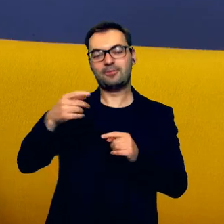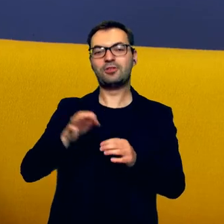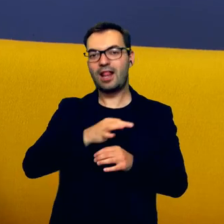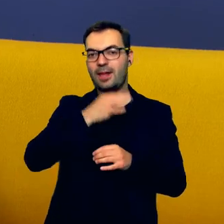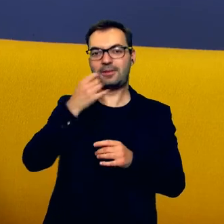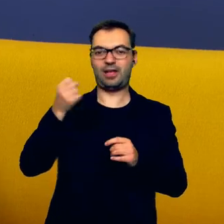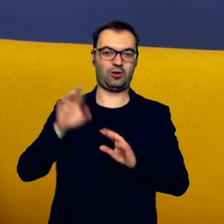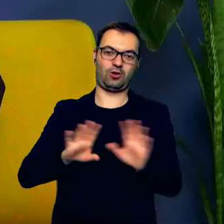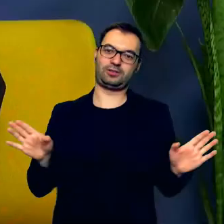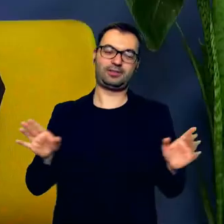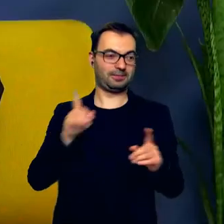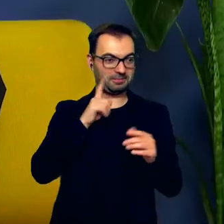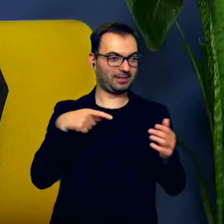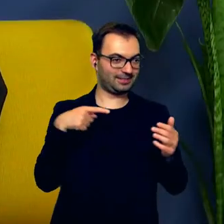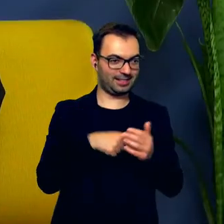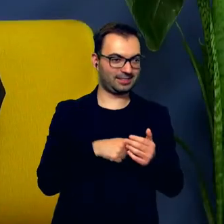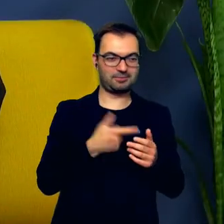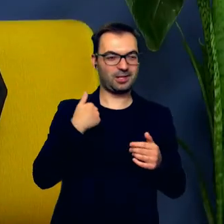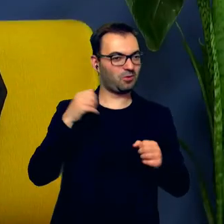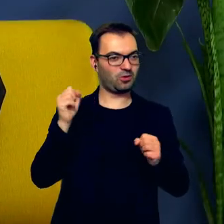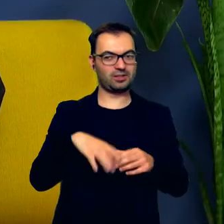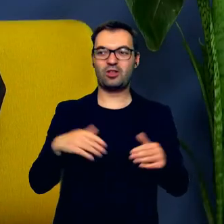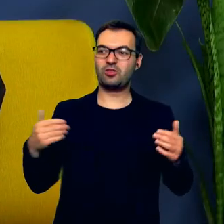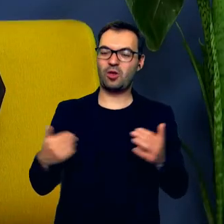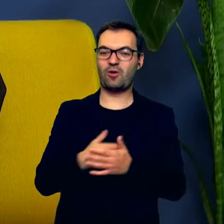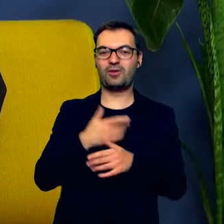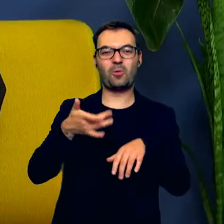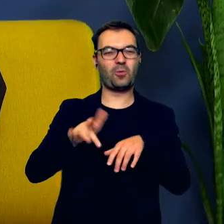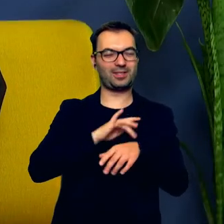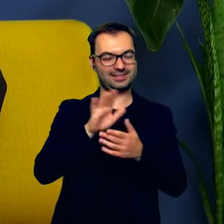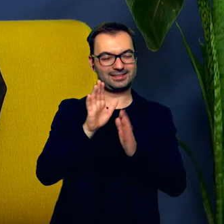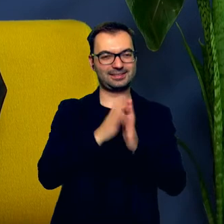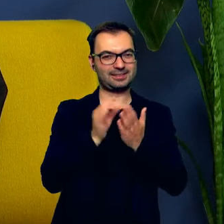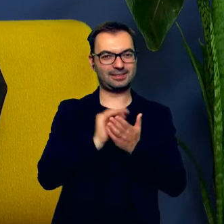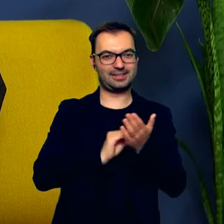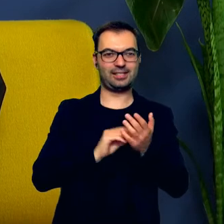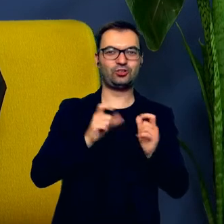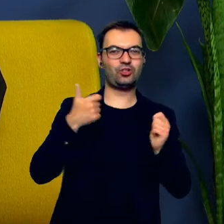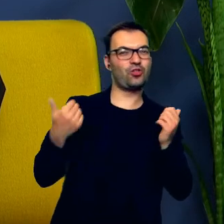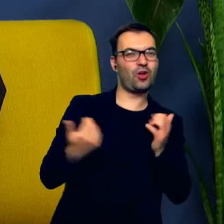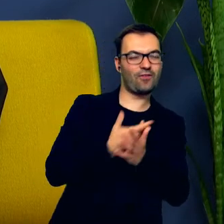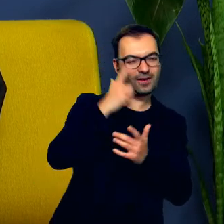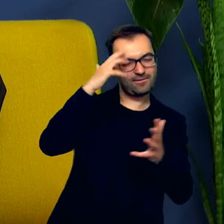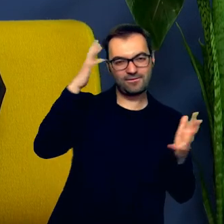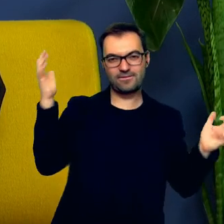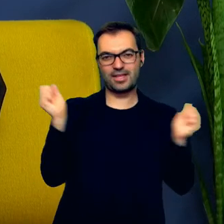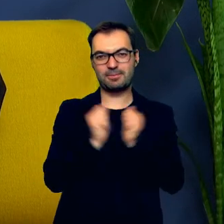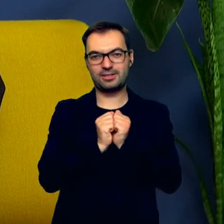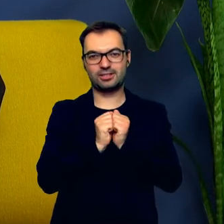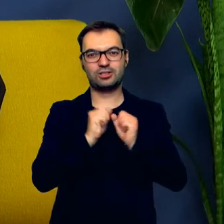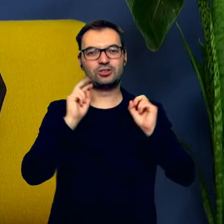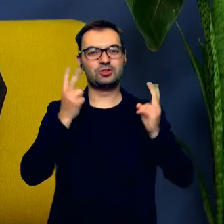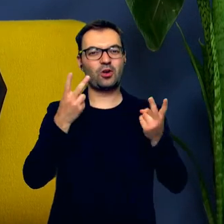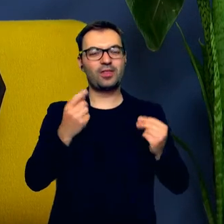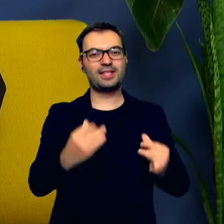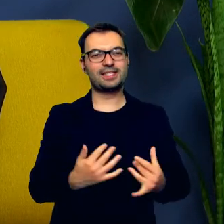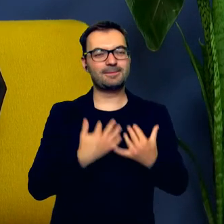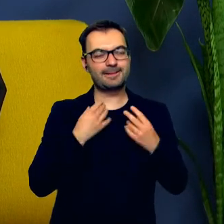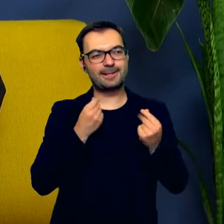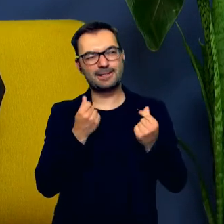od poprzedniej. Ma pan taki cel naprawdę? Siadając do nowego Popielskiego na przykład, myśli pan, czym teraz zaskoczyć? Co mnie teraz zainspirowało, co może